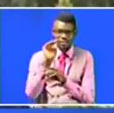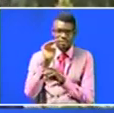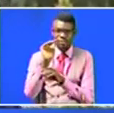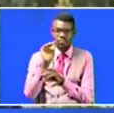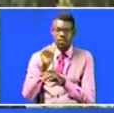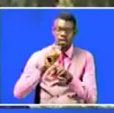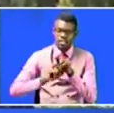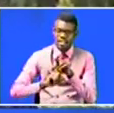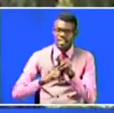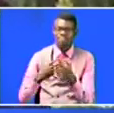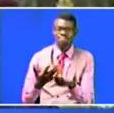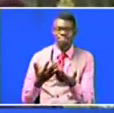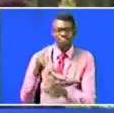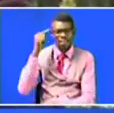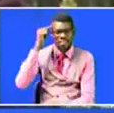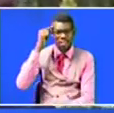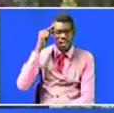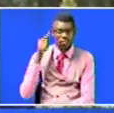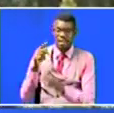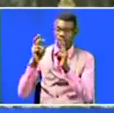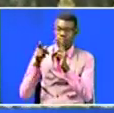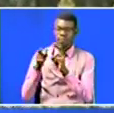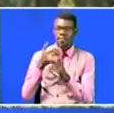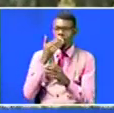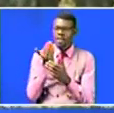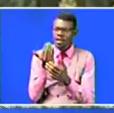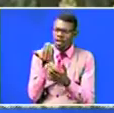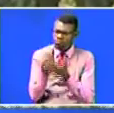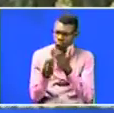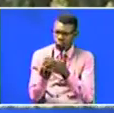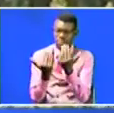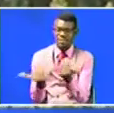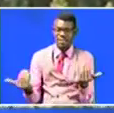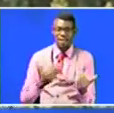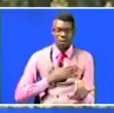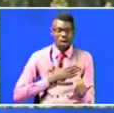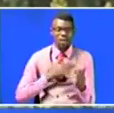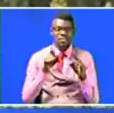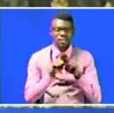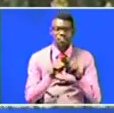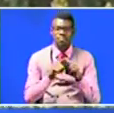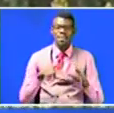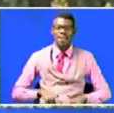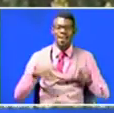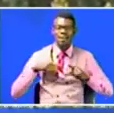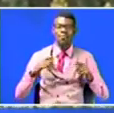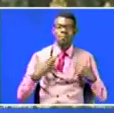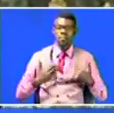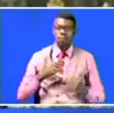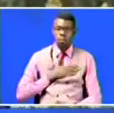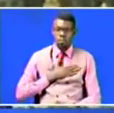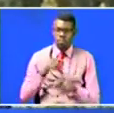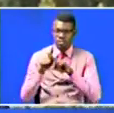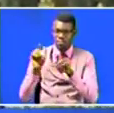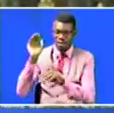ambapo tunafikiria mambo kama haya tujali watoto, tujali maisha ya watu wetu, na